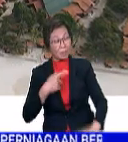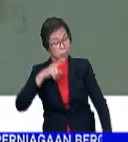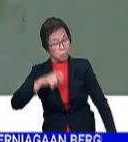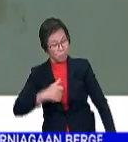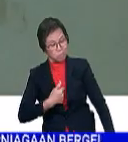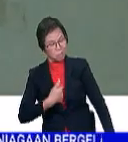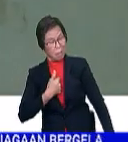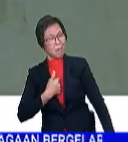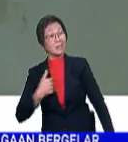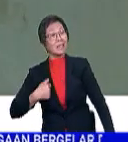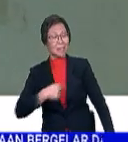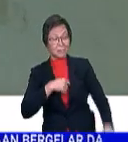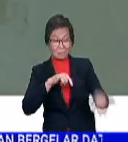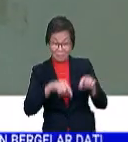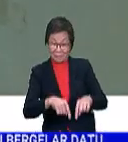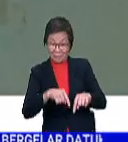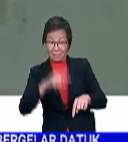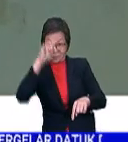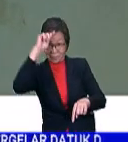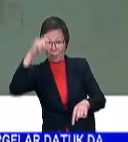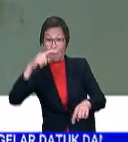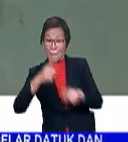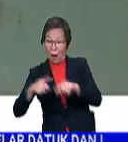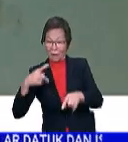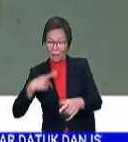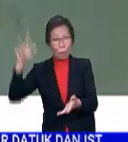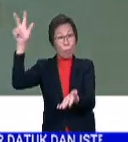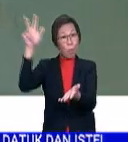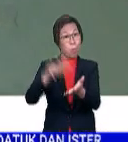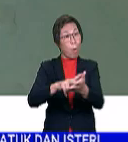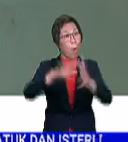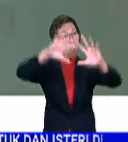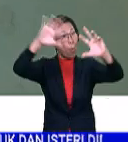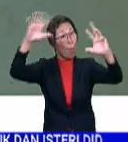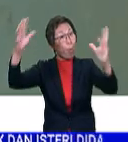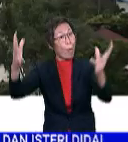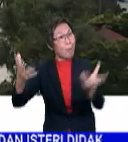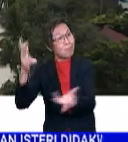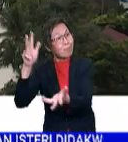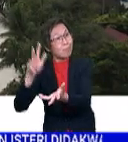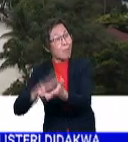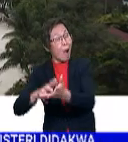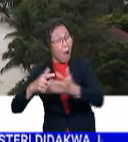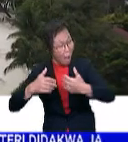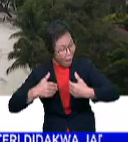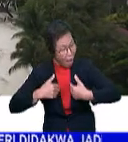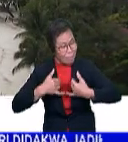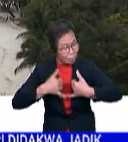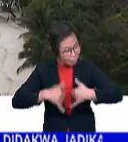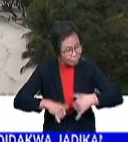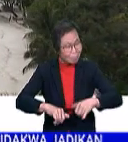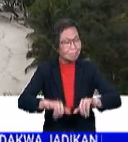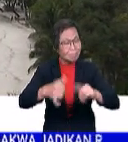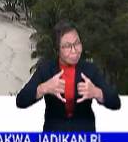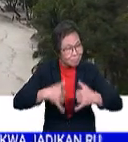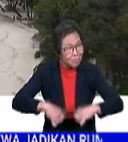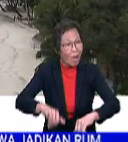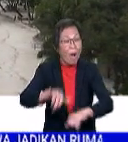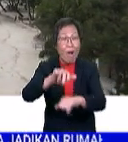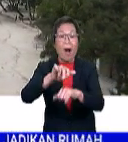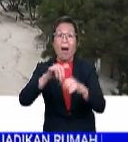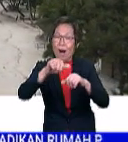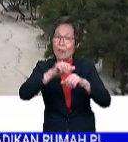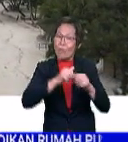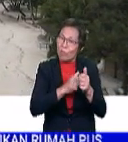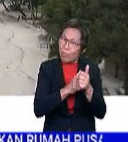walaupun kita berada di Terengganu tapi kita diiktiraf di dunia ya, mana yang masih kita mengamalkan